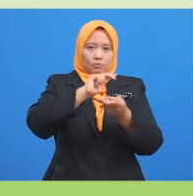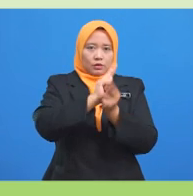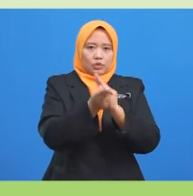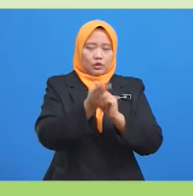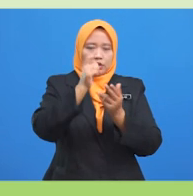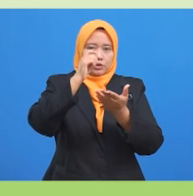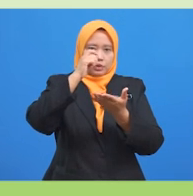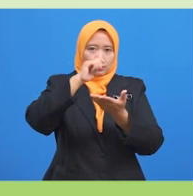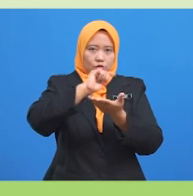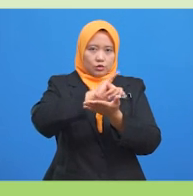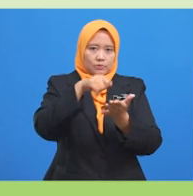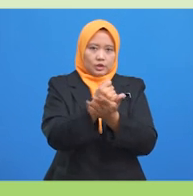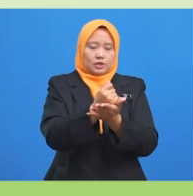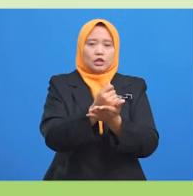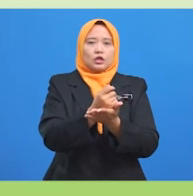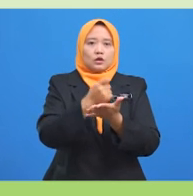RM345 tolak